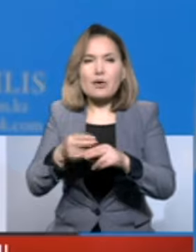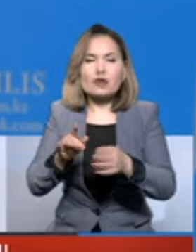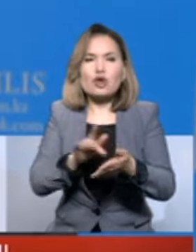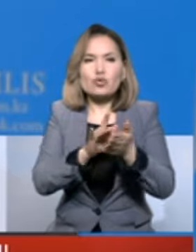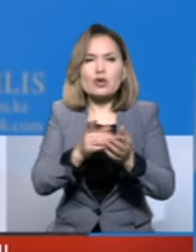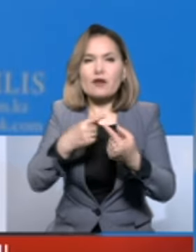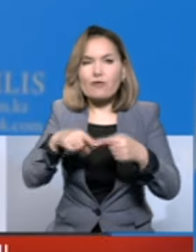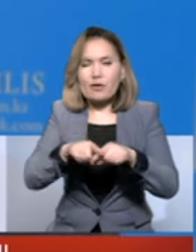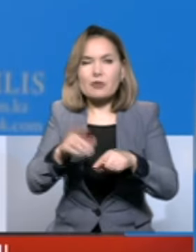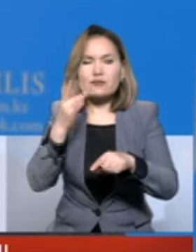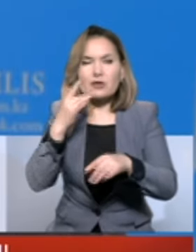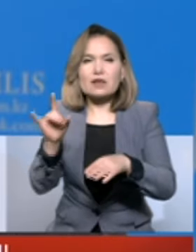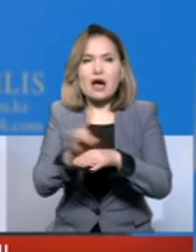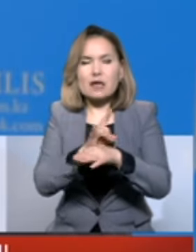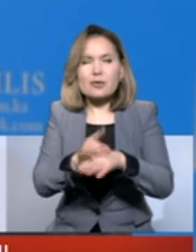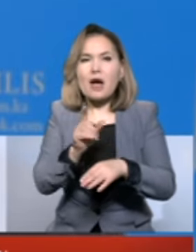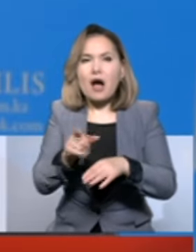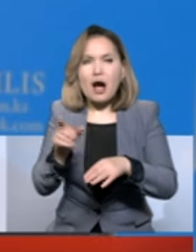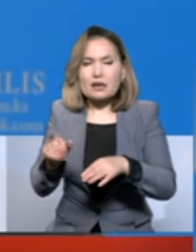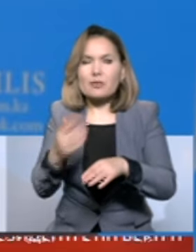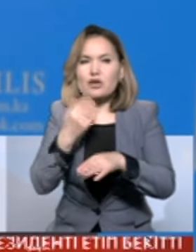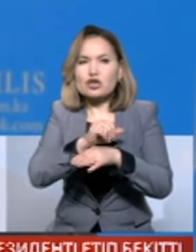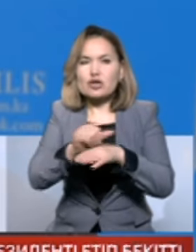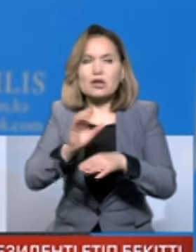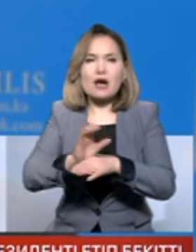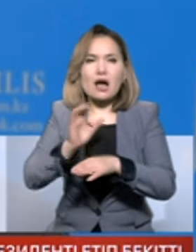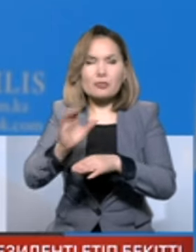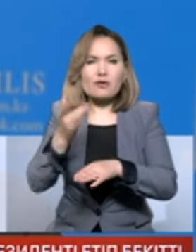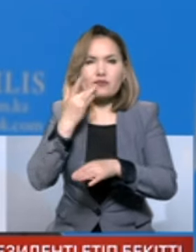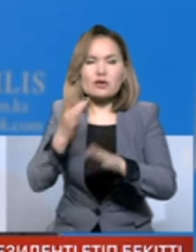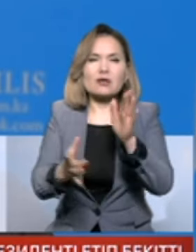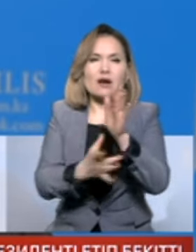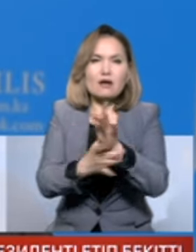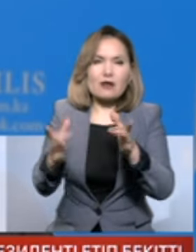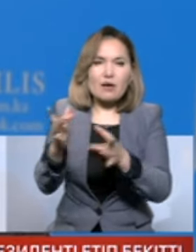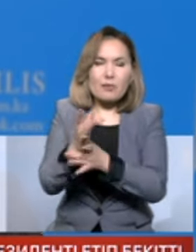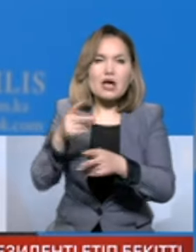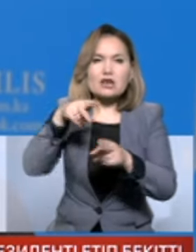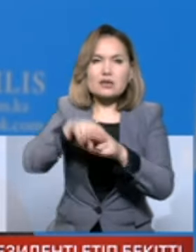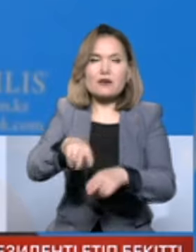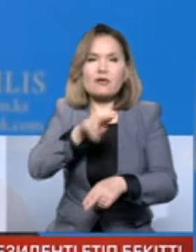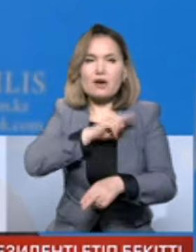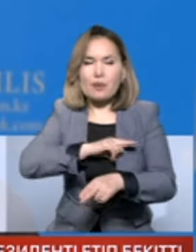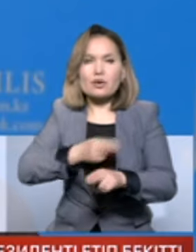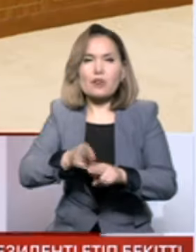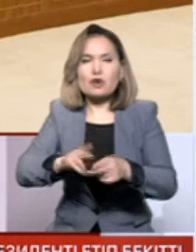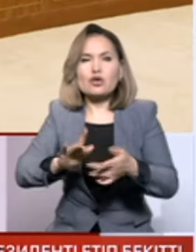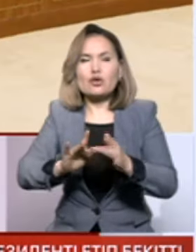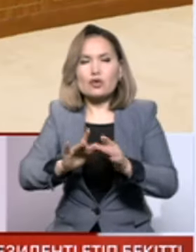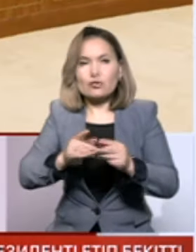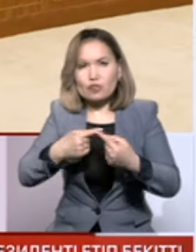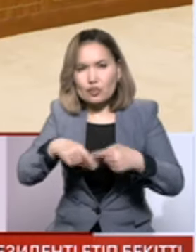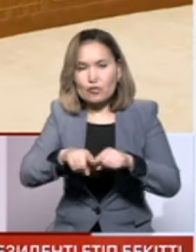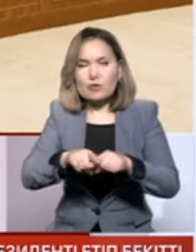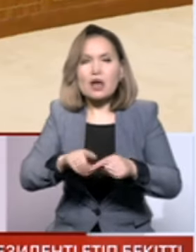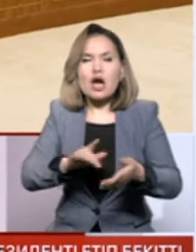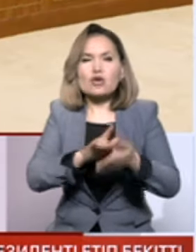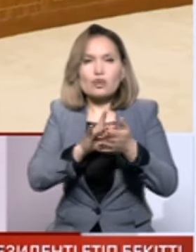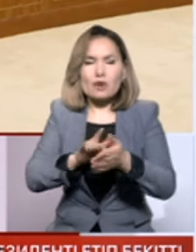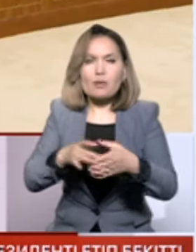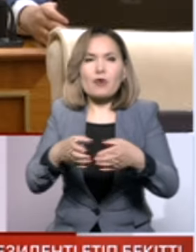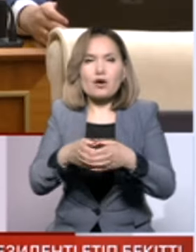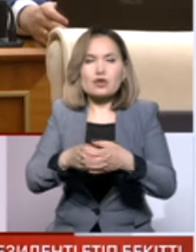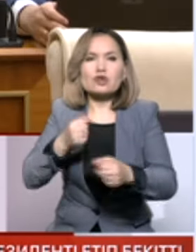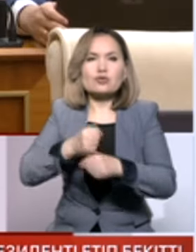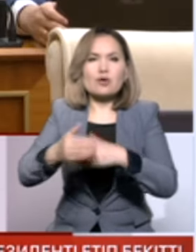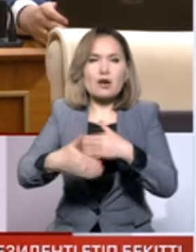бар, одарды өтірік алдайды, шетелге шақырат жұмыс дегенге, қазір туристік фирмаларға жауапкершілікке кіріп жібердік біз. Заңға енгізілген ілеспе